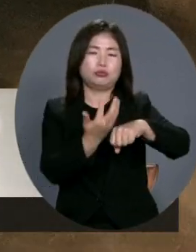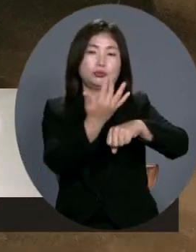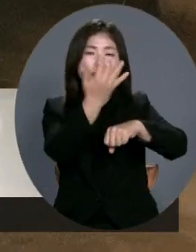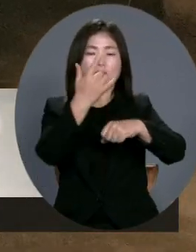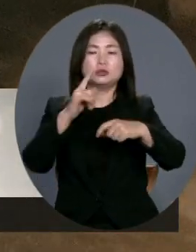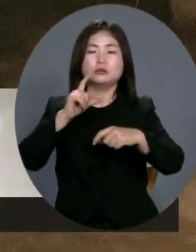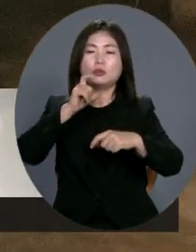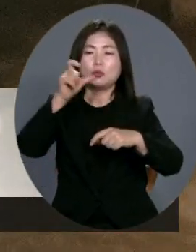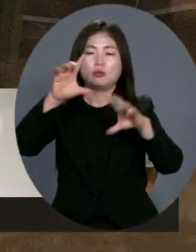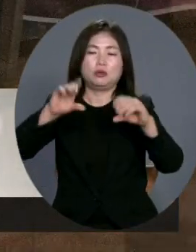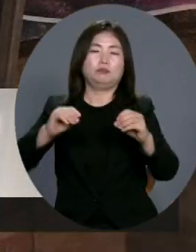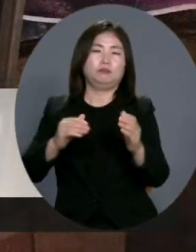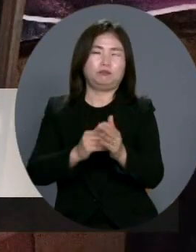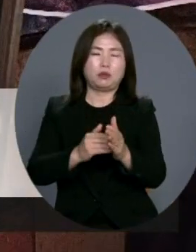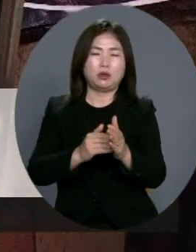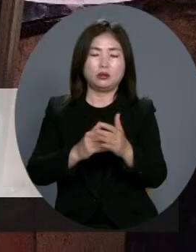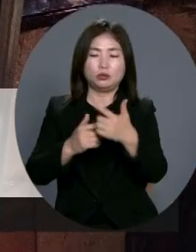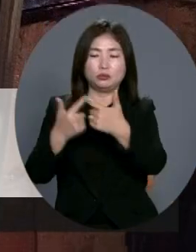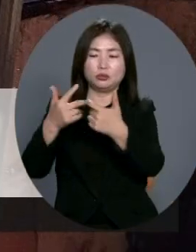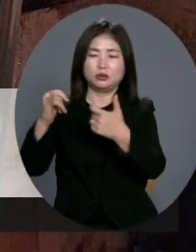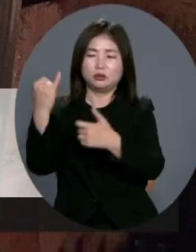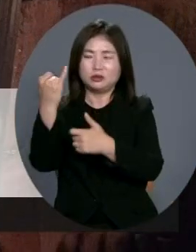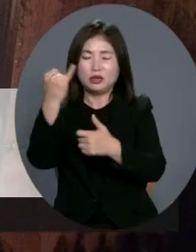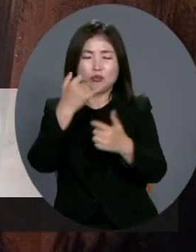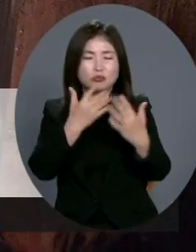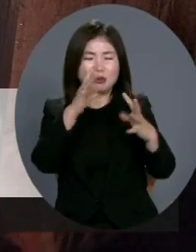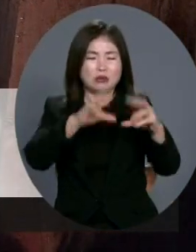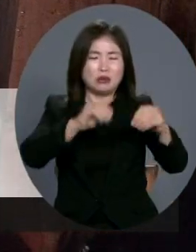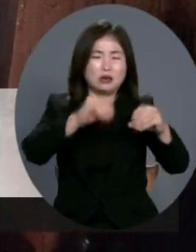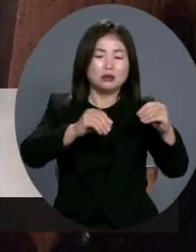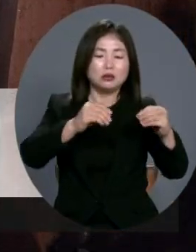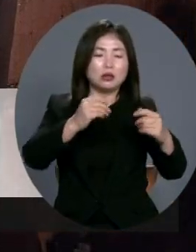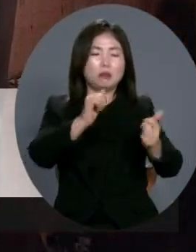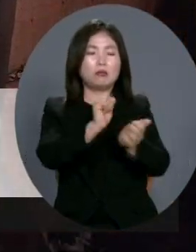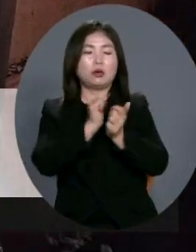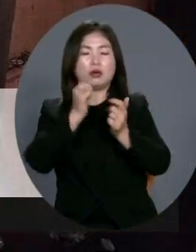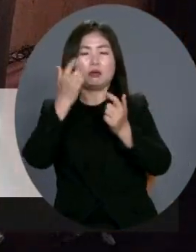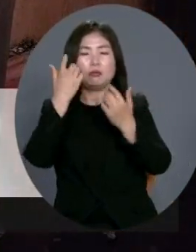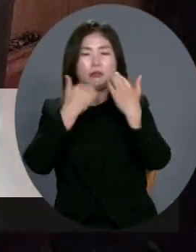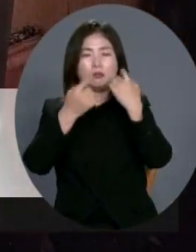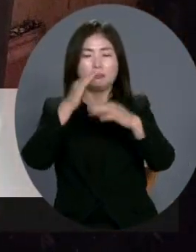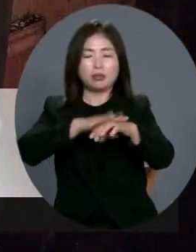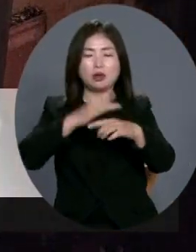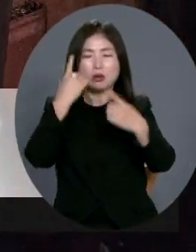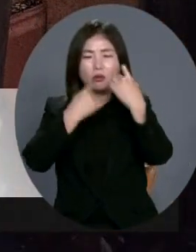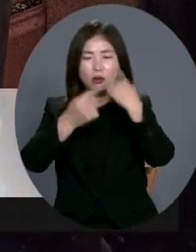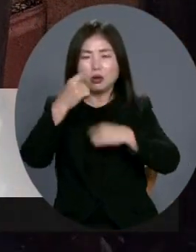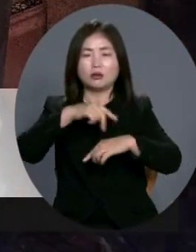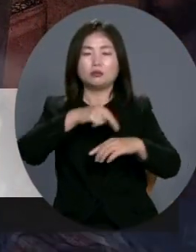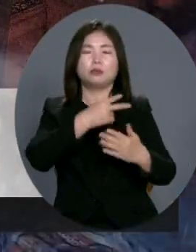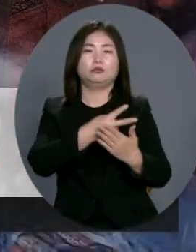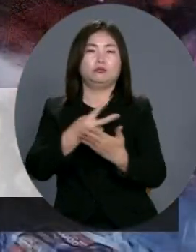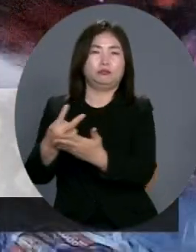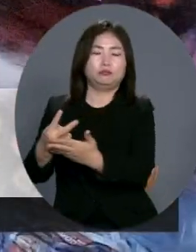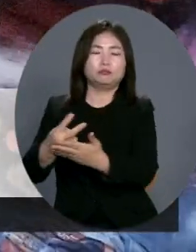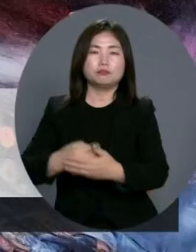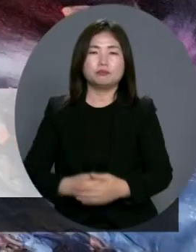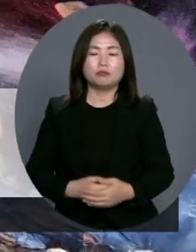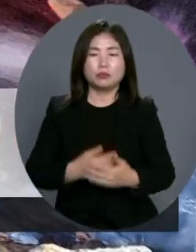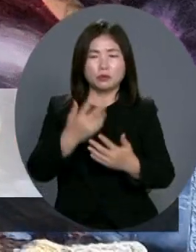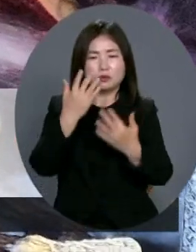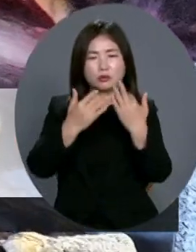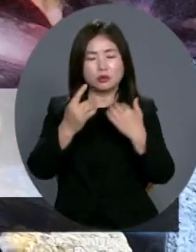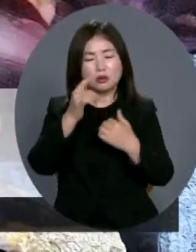15분 만에 꺼졌습니다 60대 여성이 불을 끓여다 얼굴과 팔 등의 화상을 입어 병원으로 옮겨졌습니다